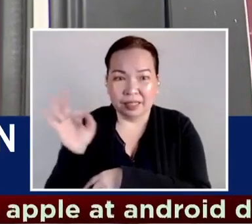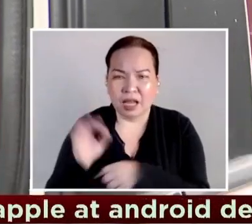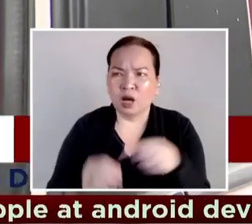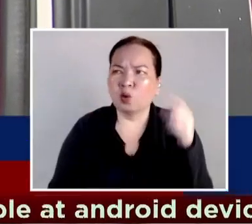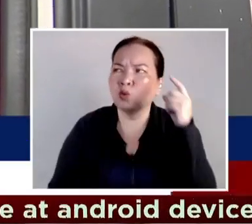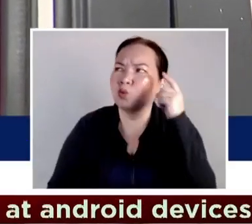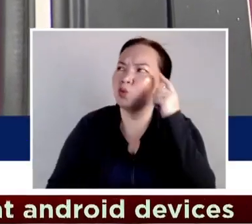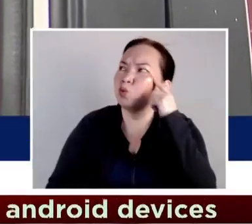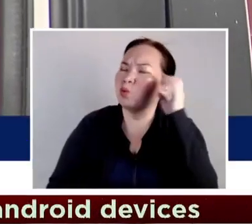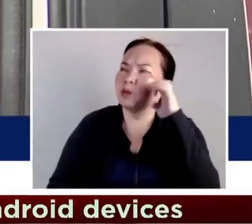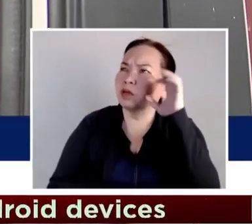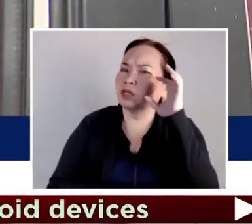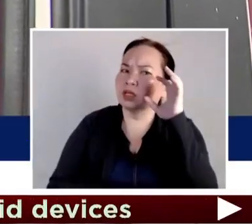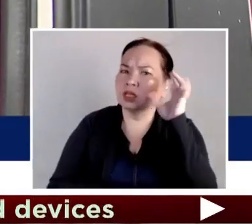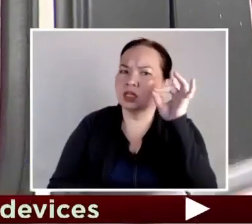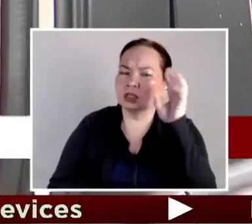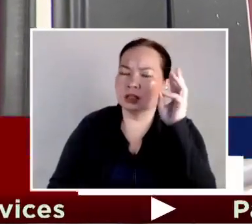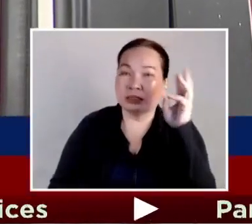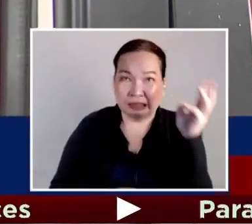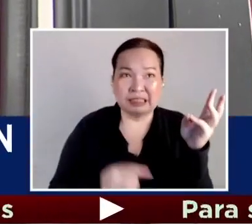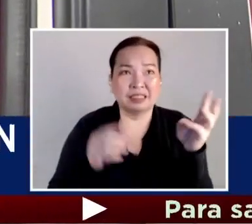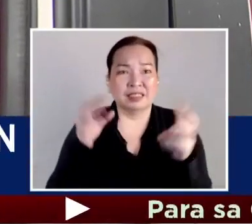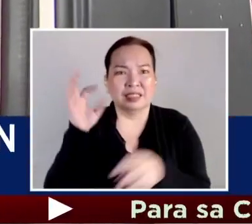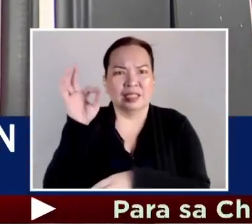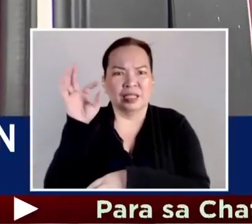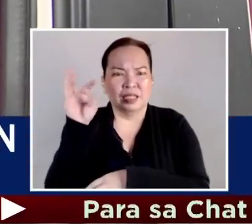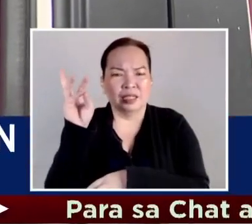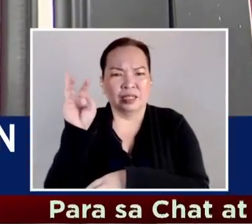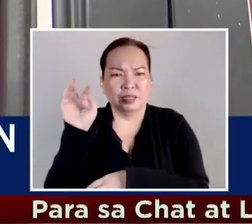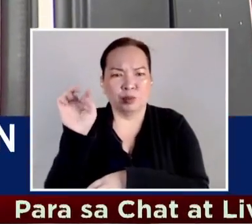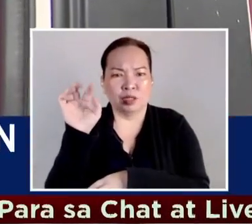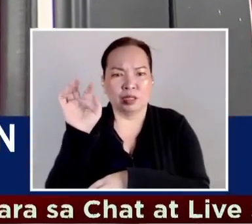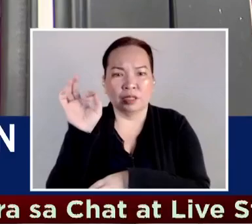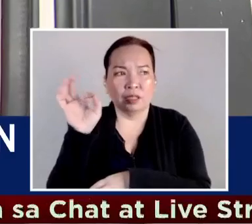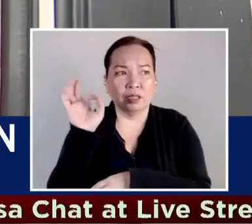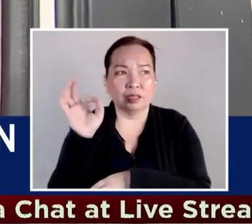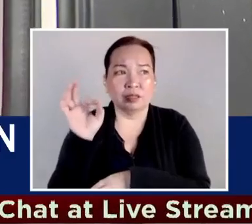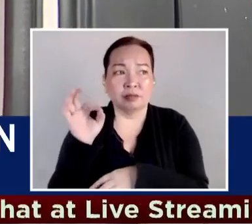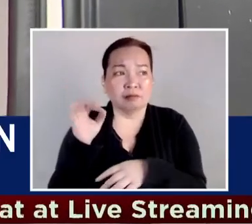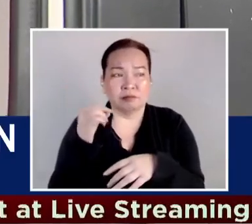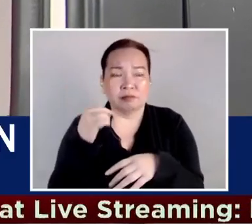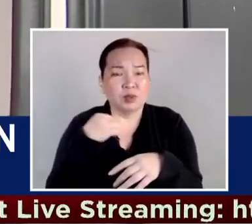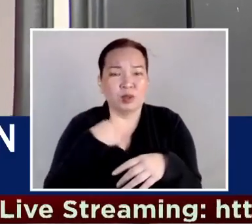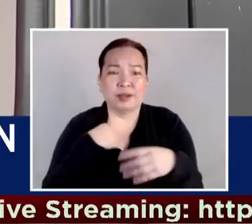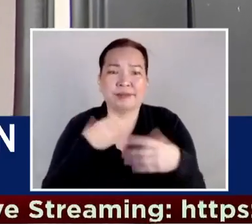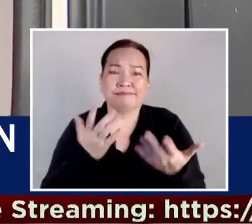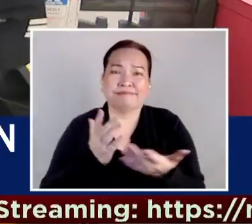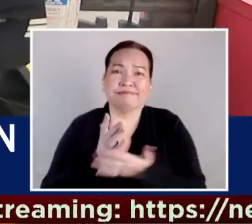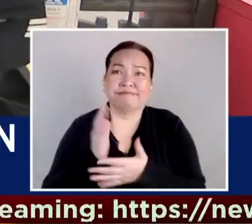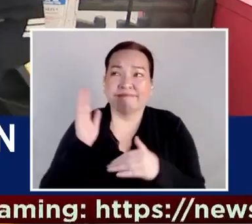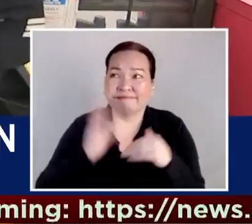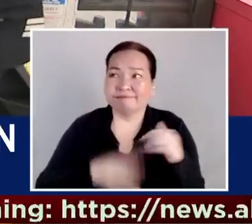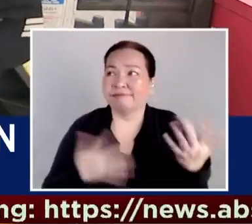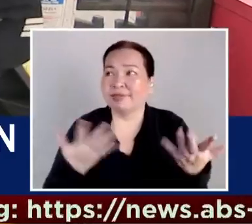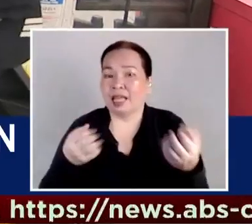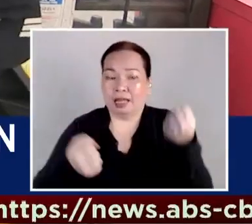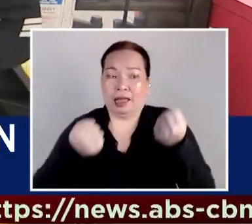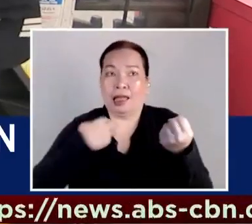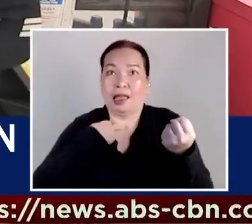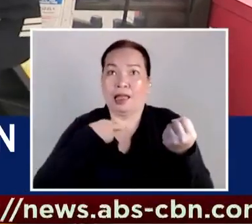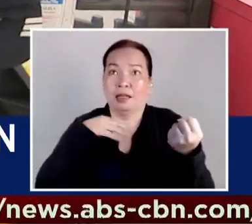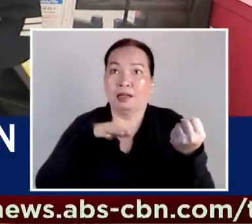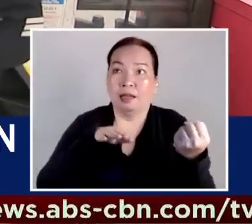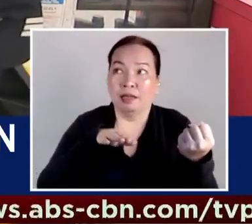magkano? 96 pala. Oh. Kaya wala naman po akong magagawa kaysa tumirig ako sa kalsada. Dito